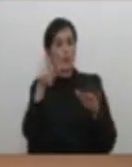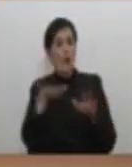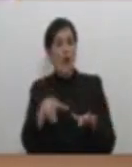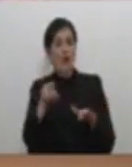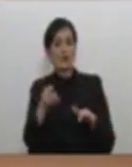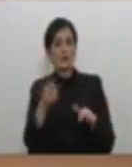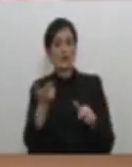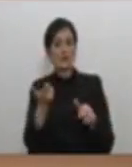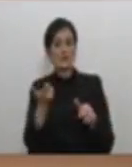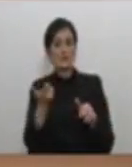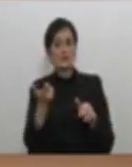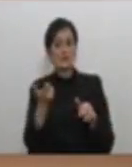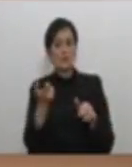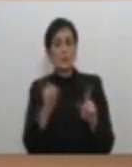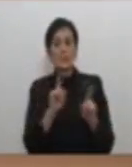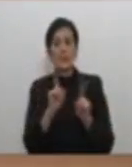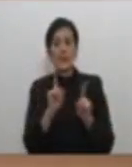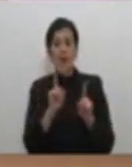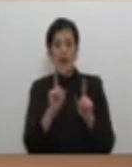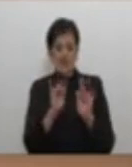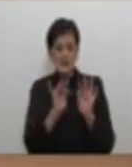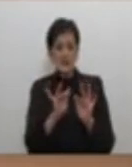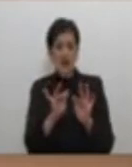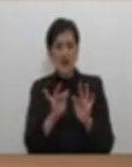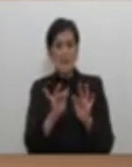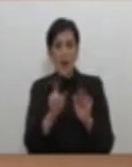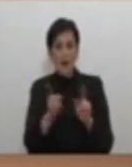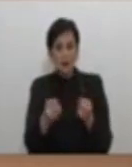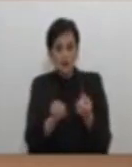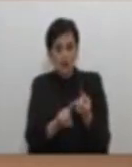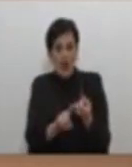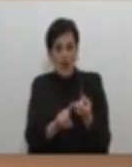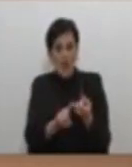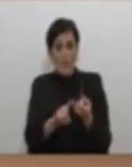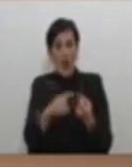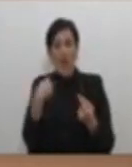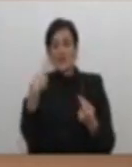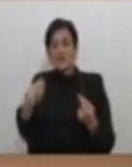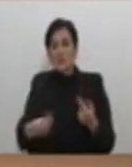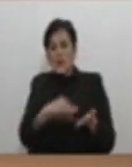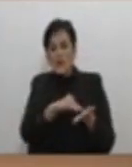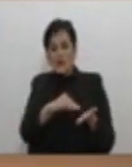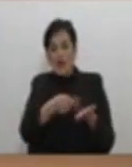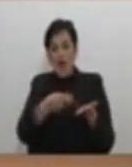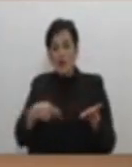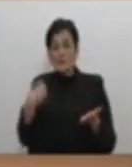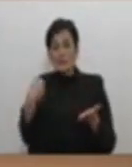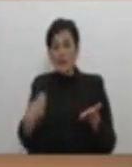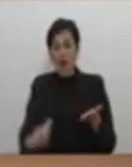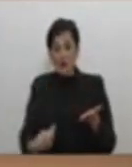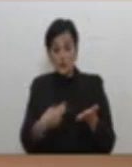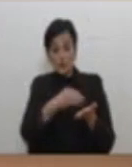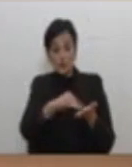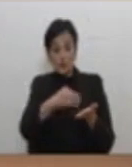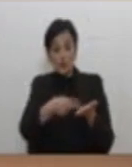რამე საქმე ჰქონდა მას, რამე შეხება ჰქონდა სტრასბურგის რეზოლუციასთან. სტრასბურგის რეზოლუციას